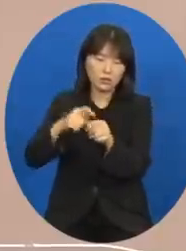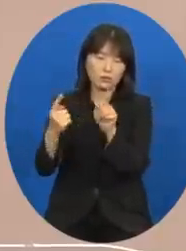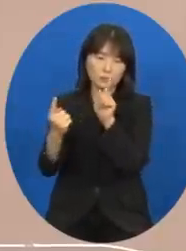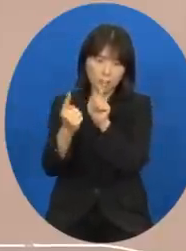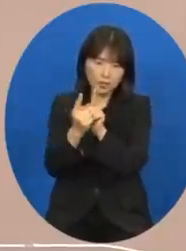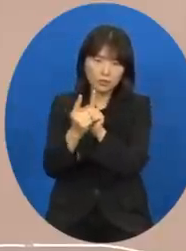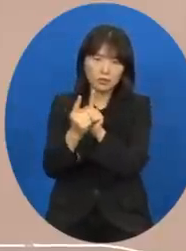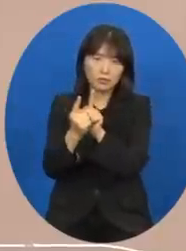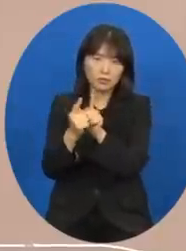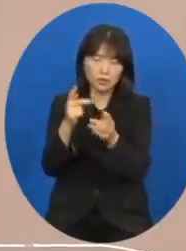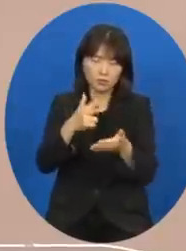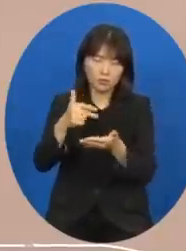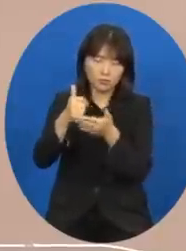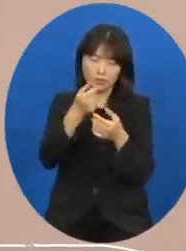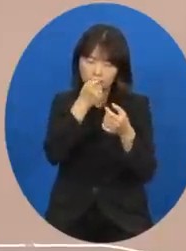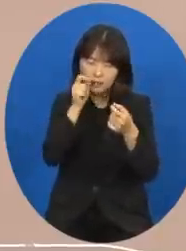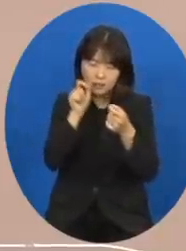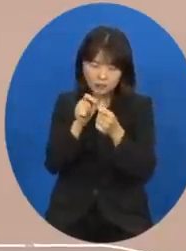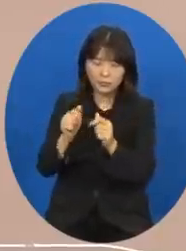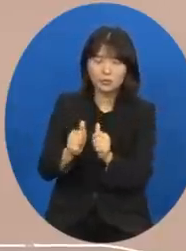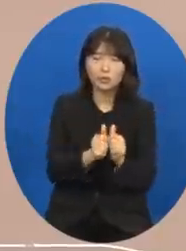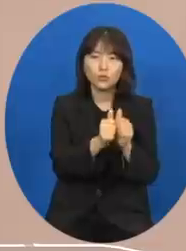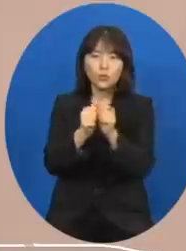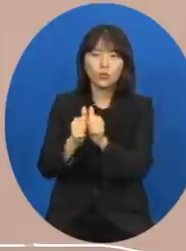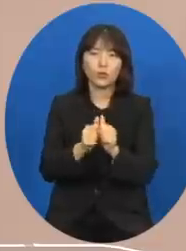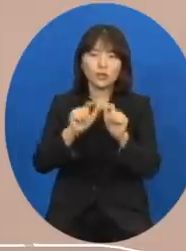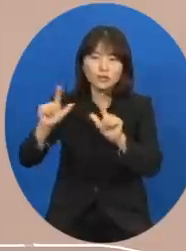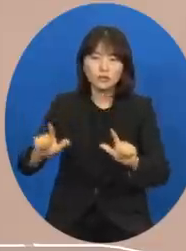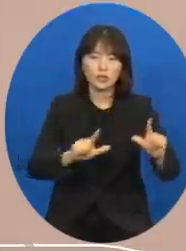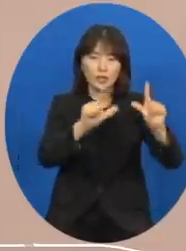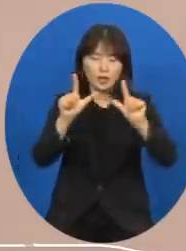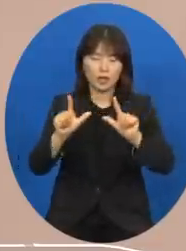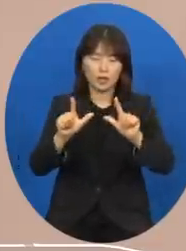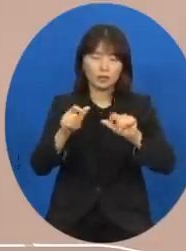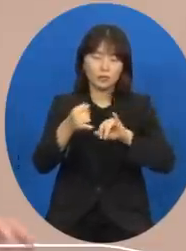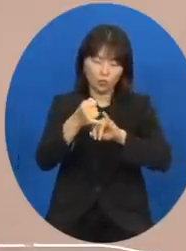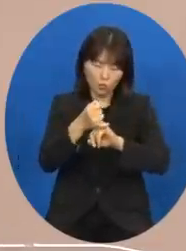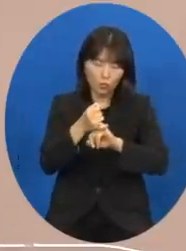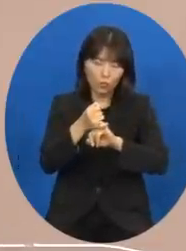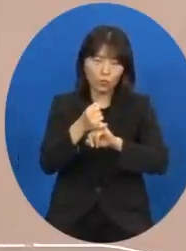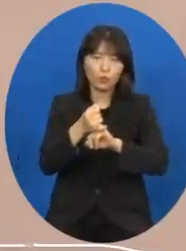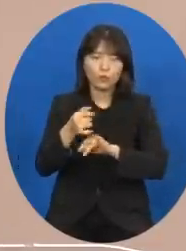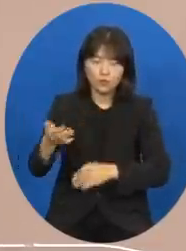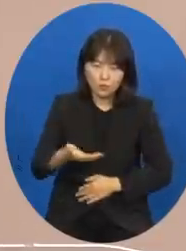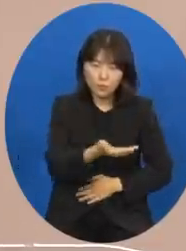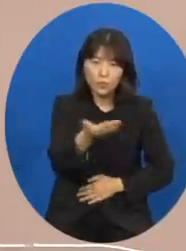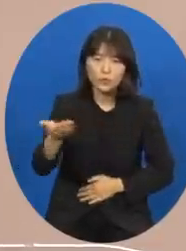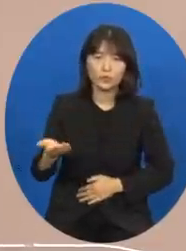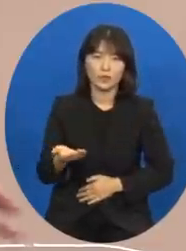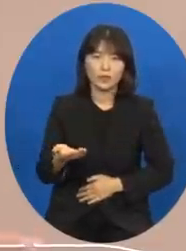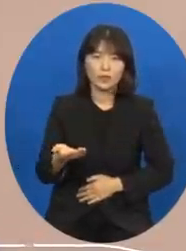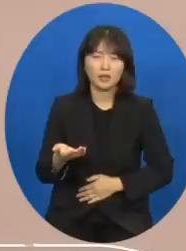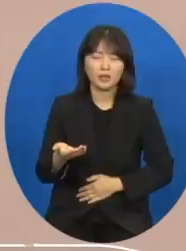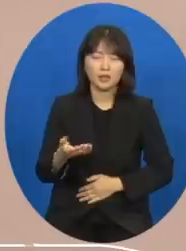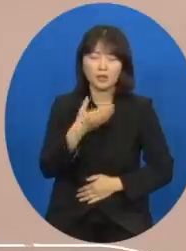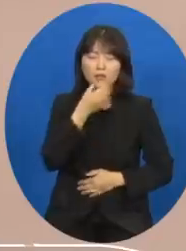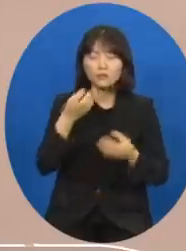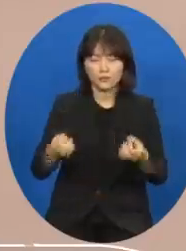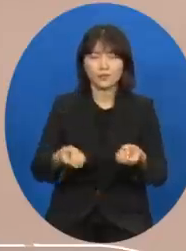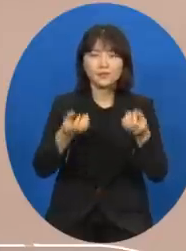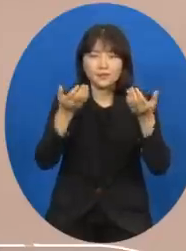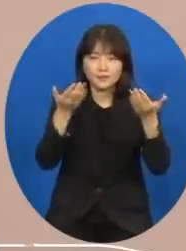만나서 주님과 친밀히 동행하는 삶을 꼭 살게 되기를, 여러분 모두가 다 그렇게 되기를